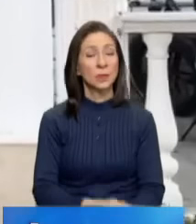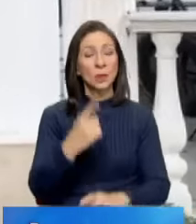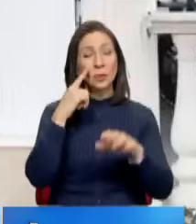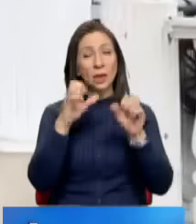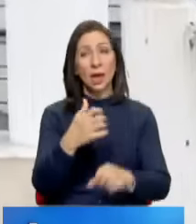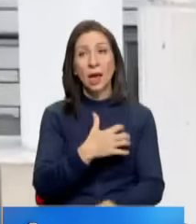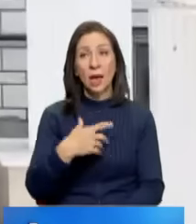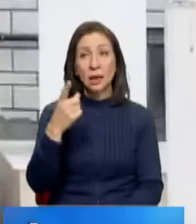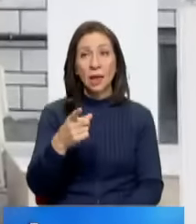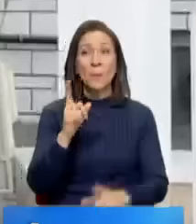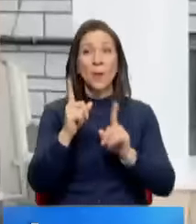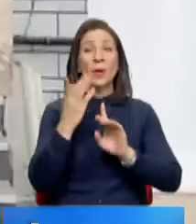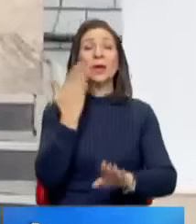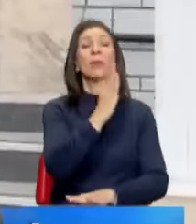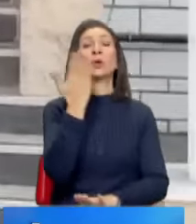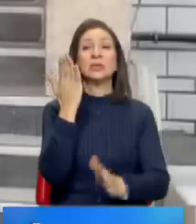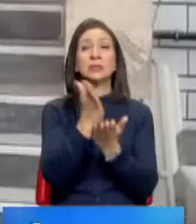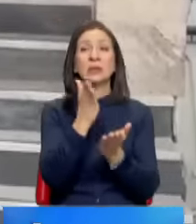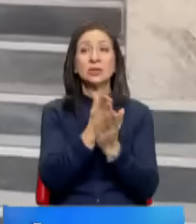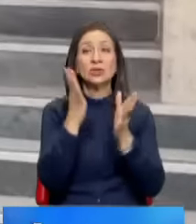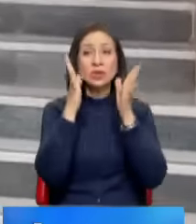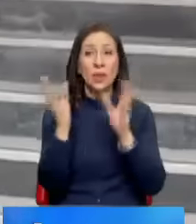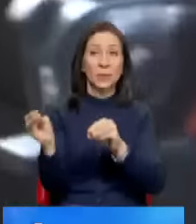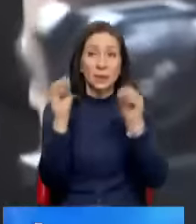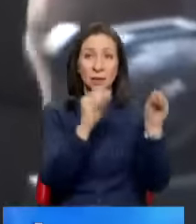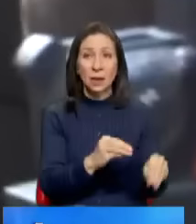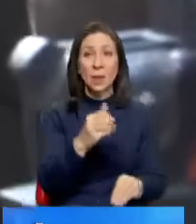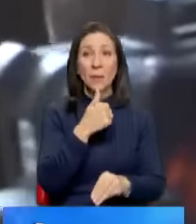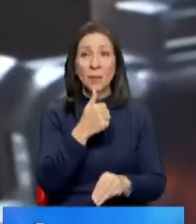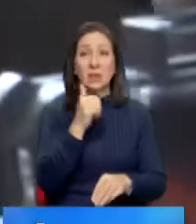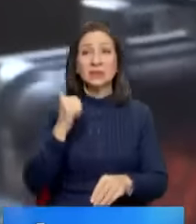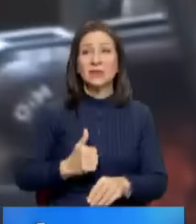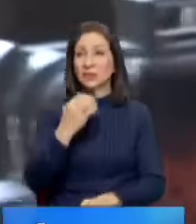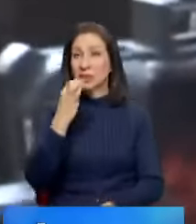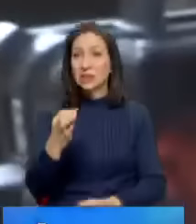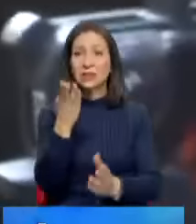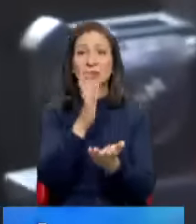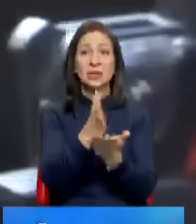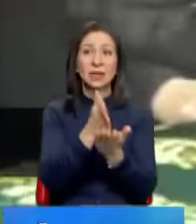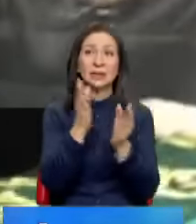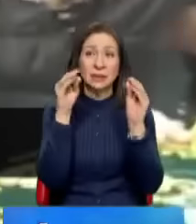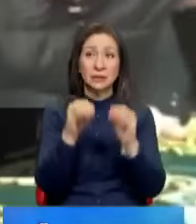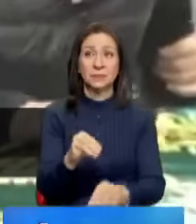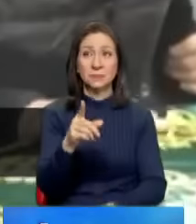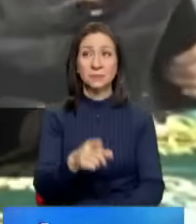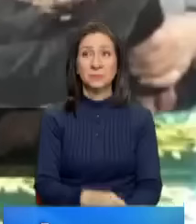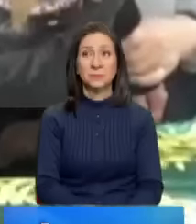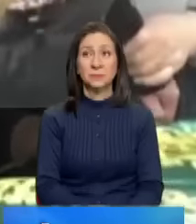Gözaltına alınan anne adliye öncesi cenaze töreni için camiye getirildi. Baba da savcılık izniyle cenazedeydi.